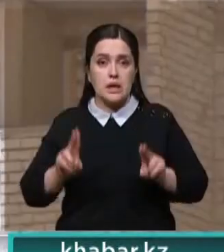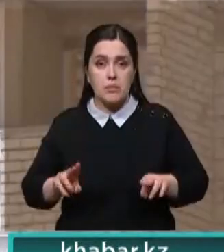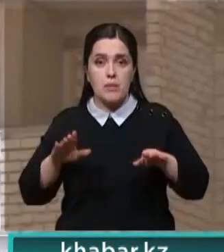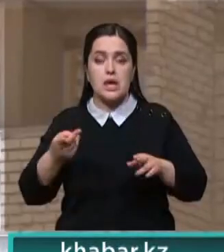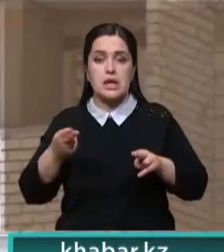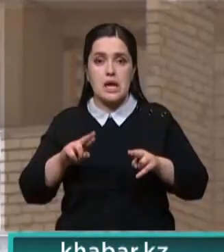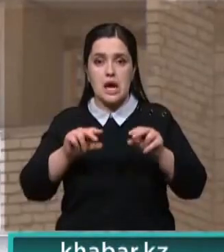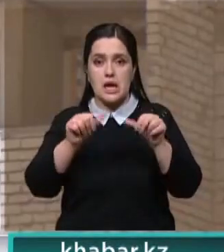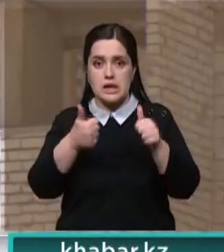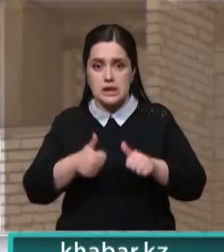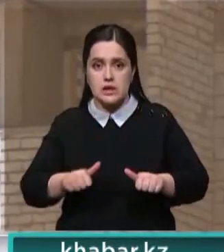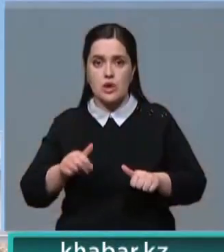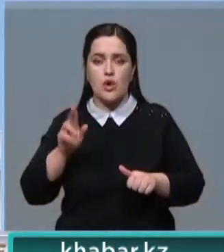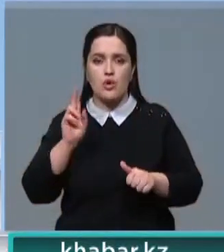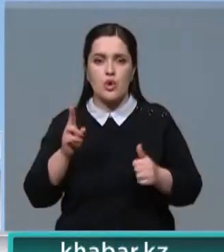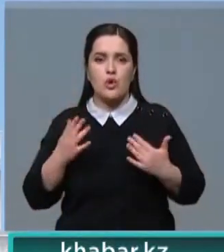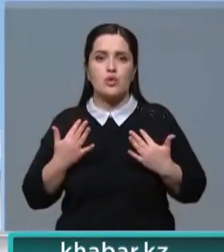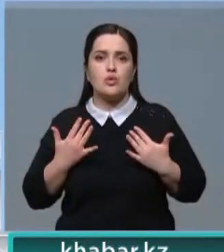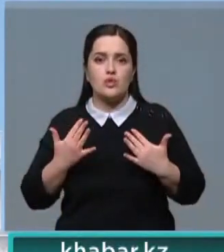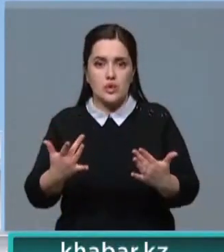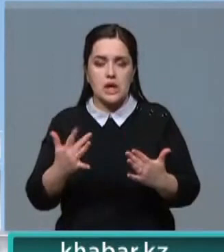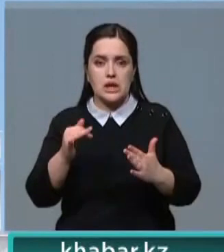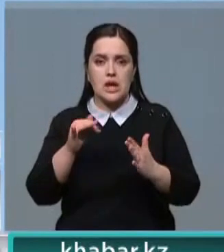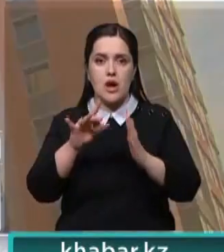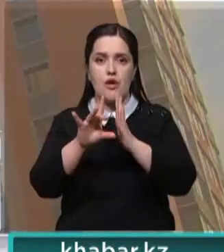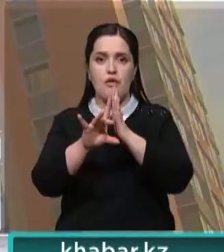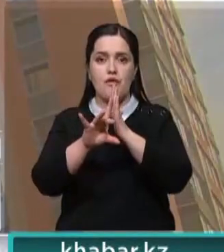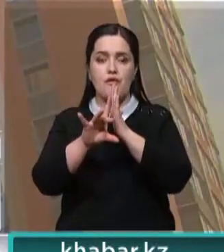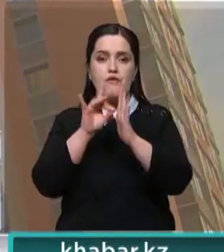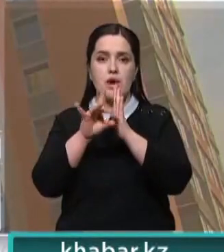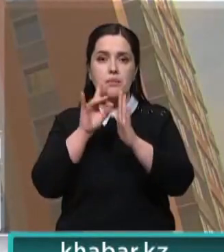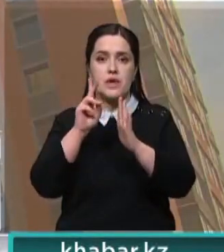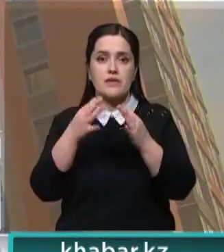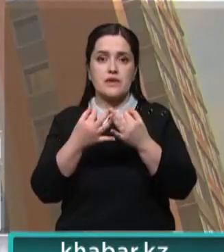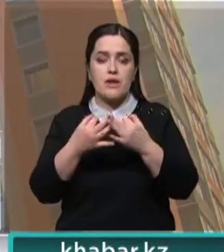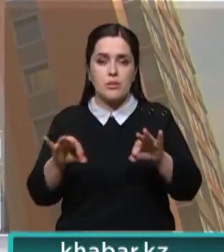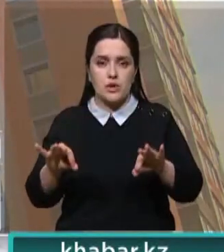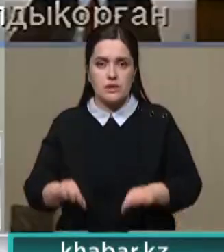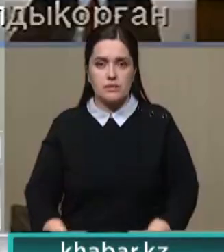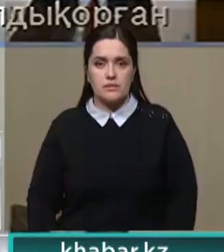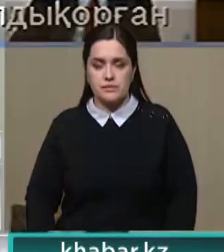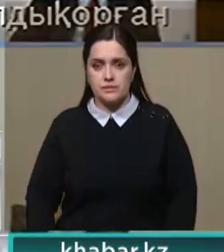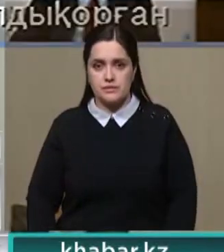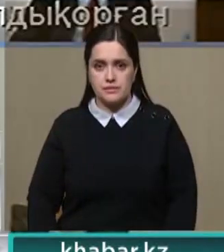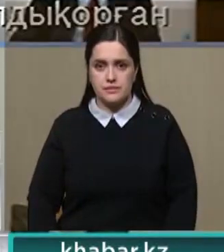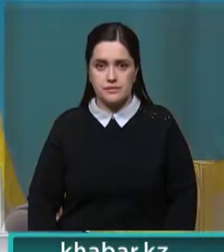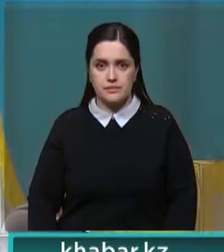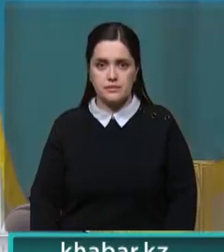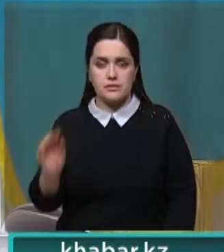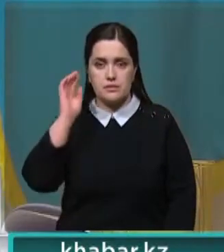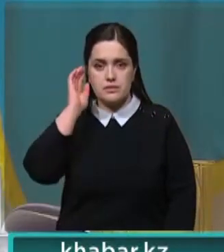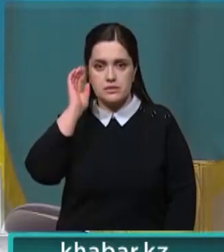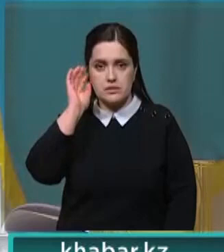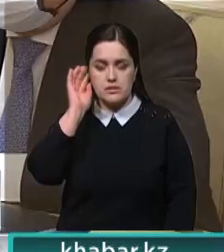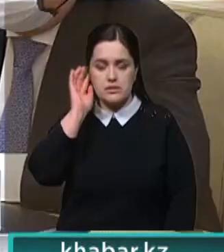для регистрации материально нуждающихся и сделать выбор жилья свободным, а не там, где решит акимат. Имена строительных компаний,